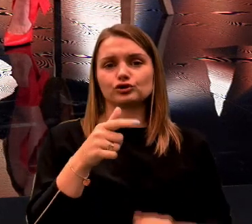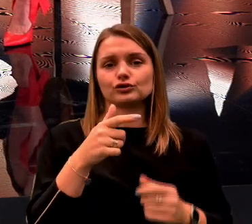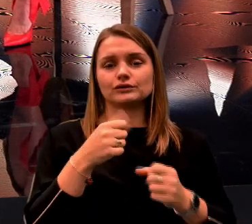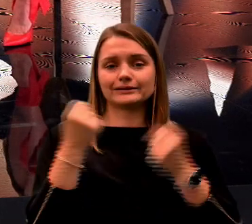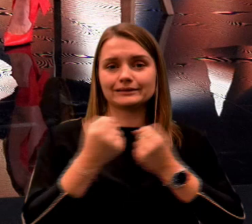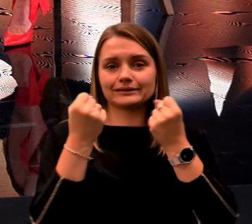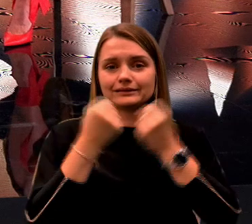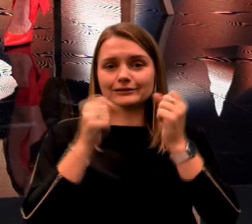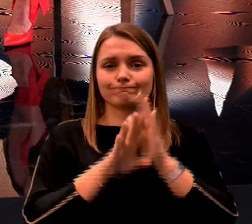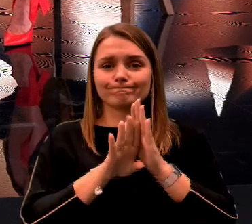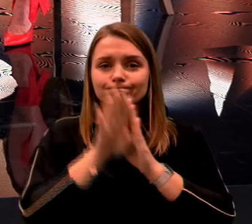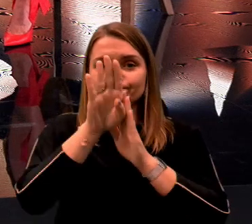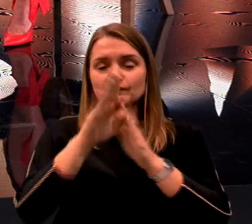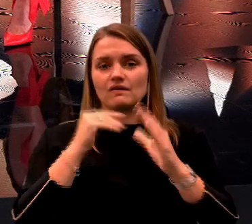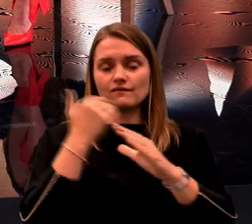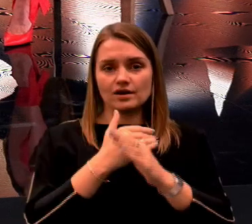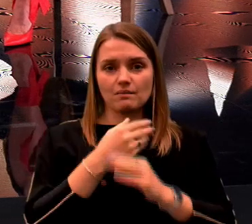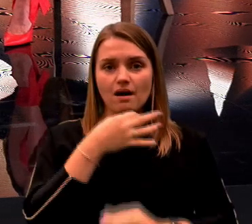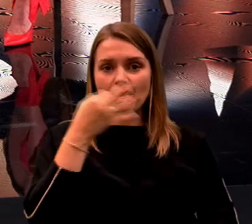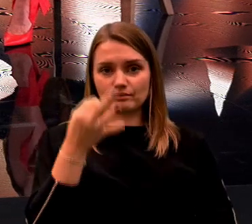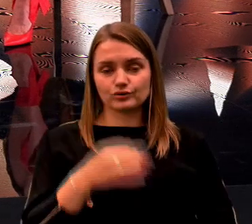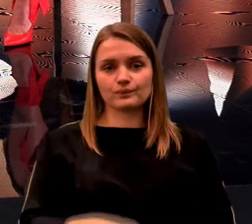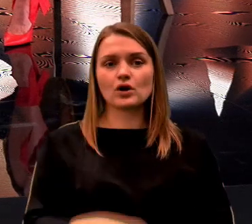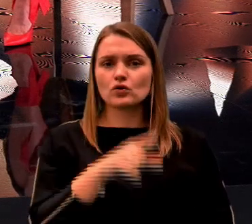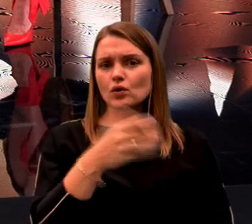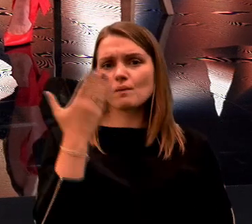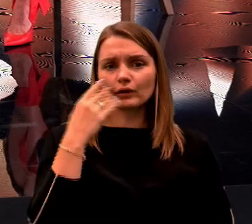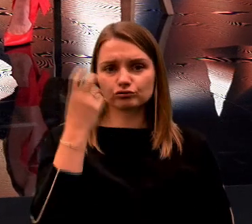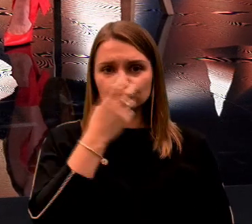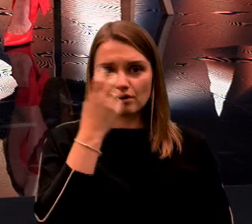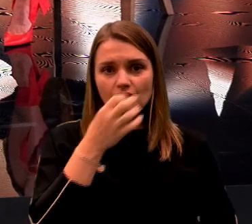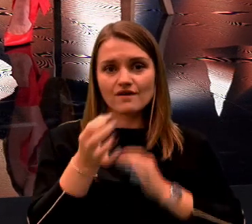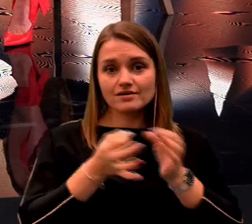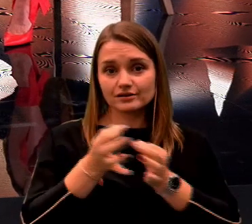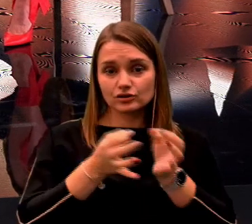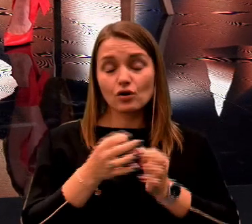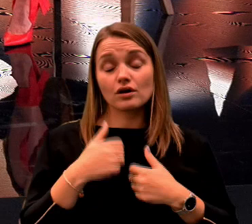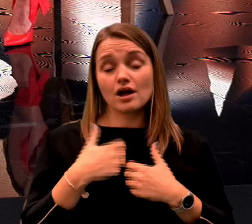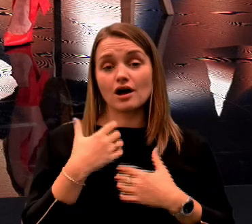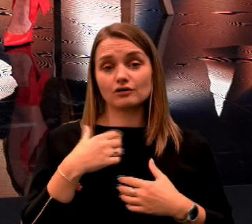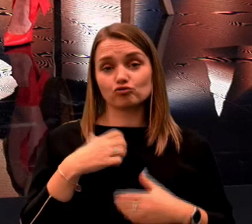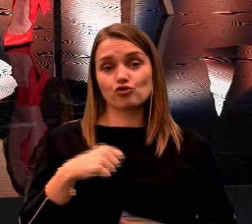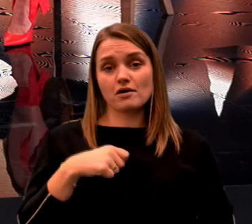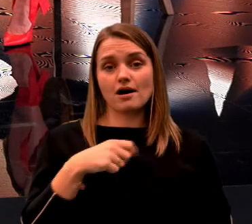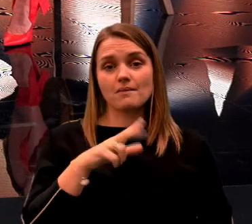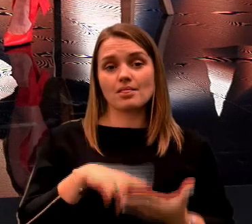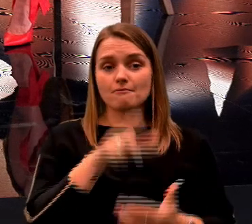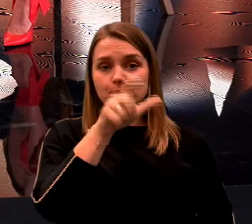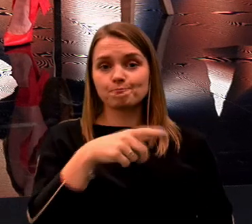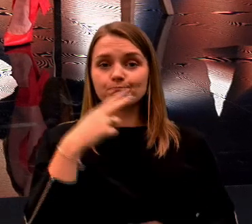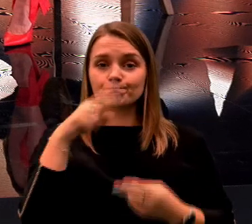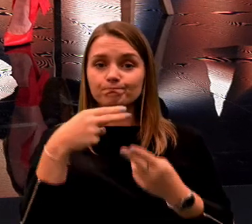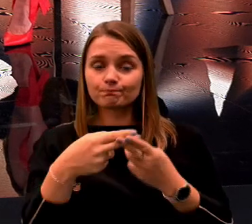z tarapatów. I to jest bardzo inspirująca historia, więc bardzo liczę tutaj na ciekawe opowieści o zmianie właśnie kultury